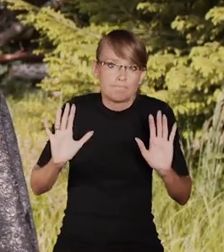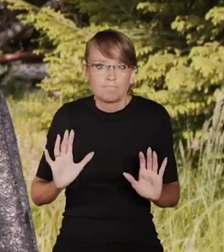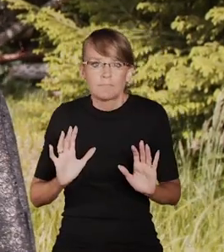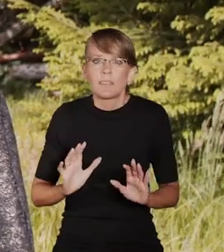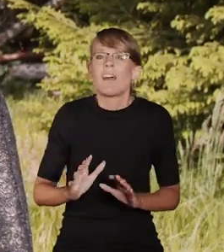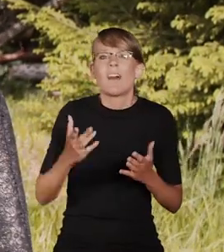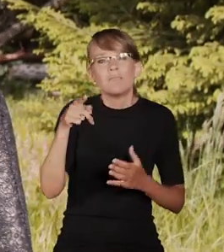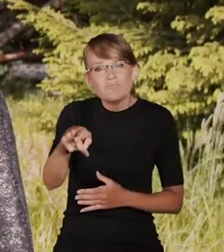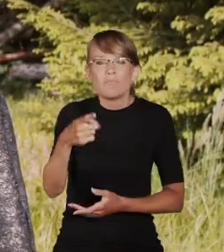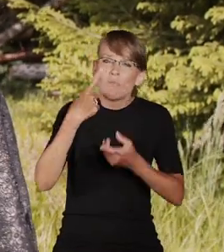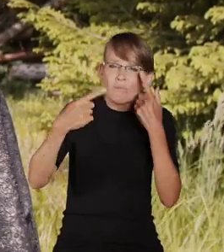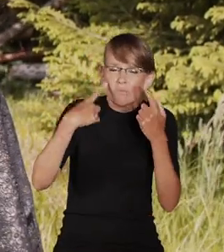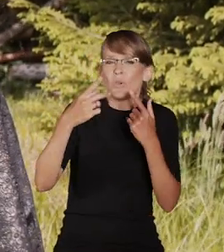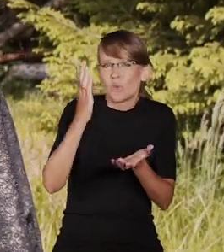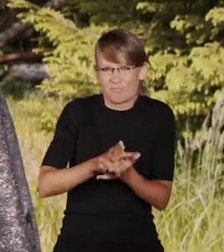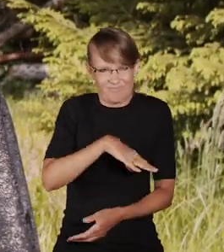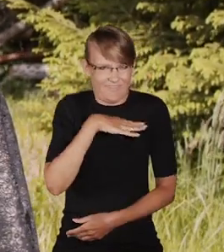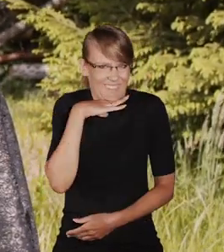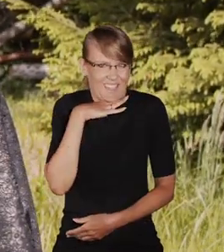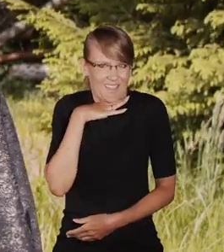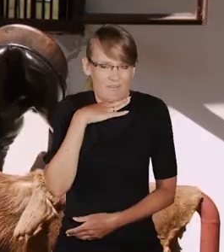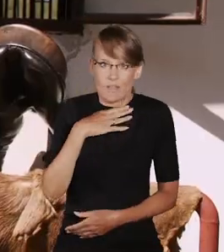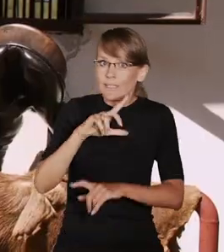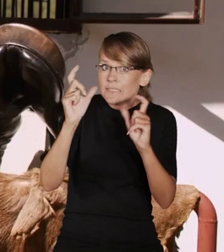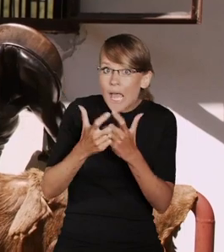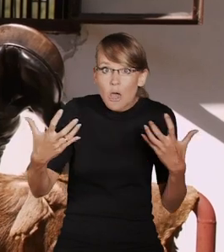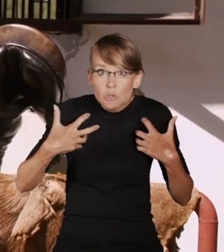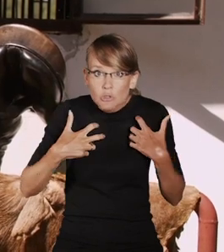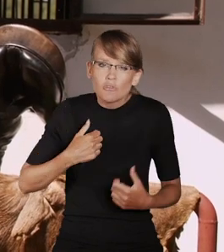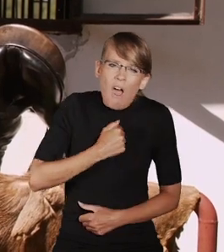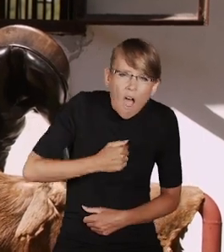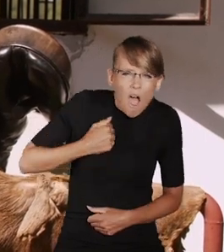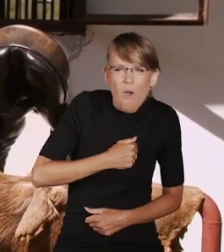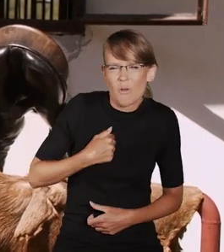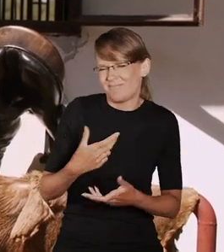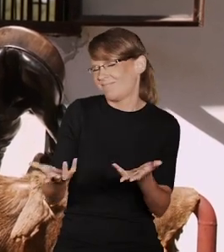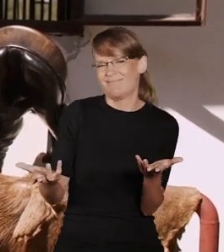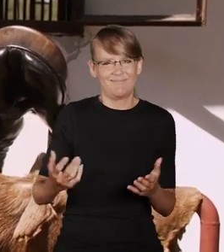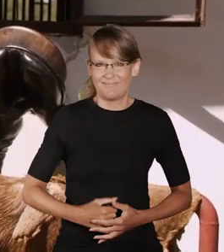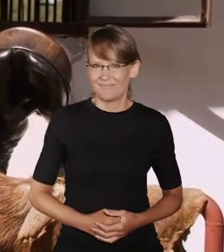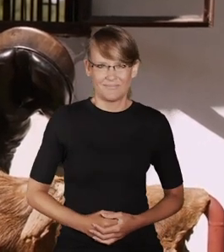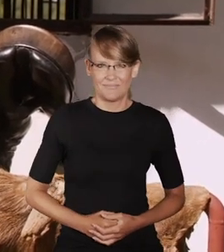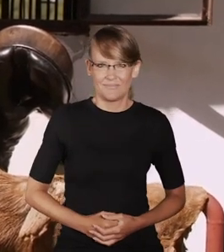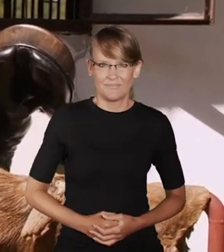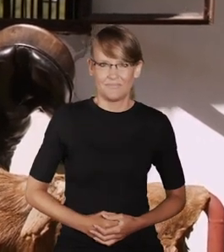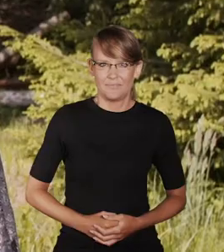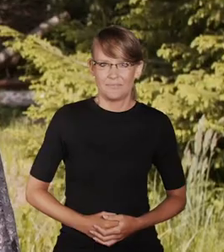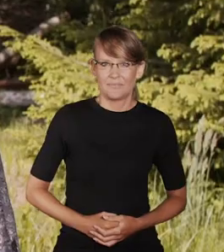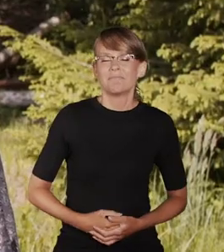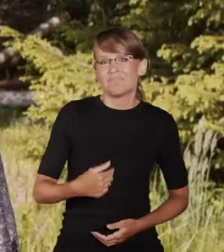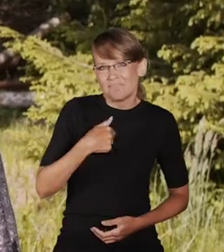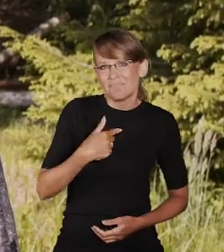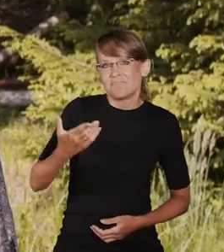ścianach. Umarliśmy oboje. Że panu dziedzicowi się zmarło, no to wola Boża, panie Boże, świetna jego